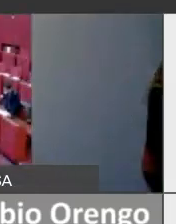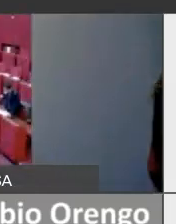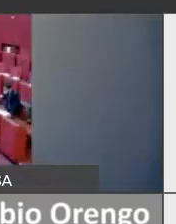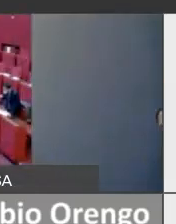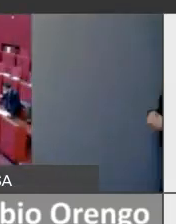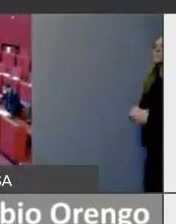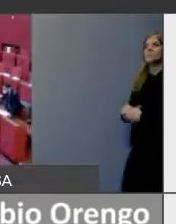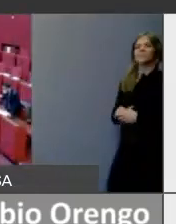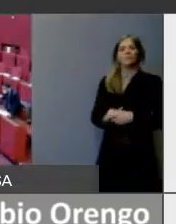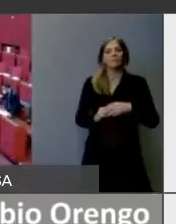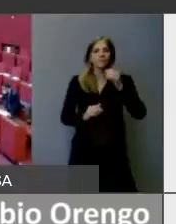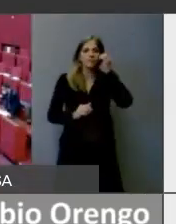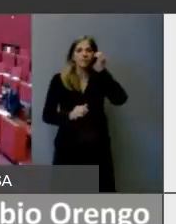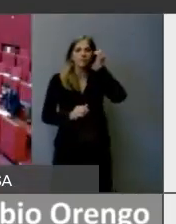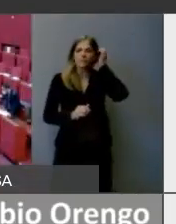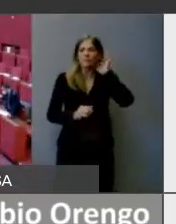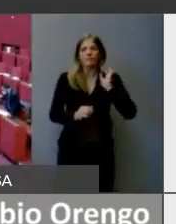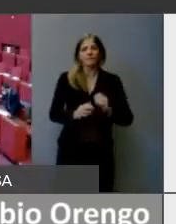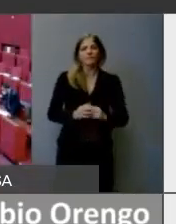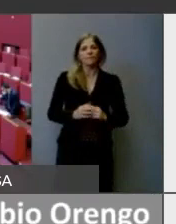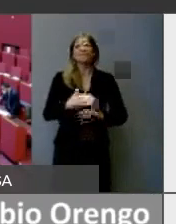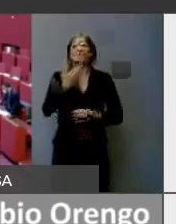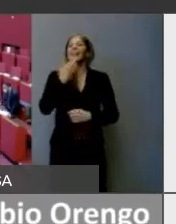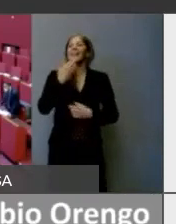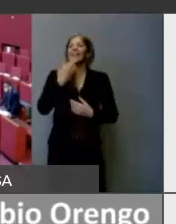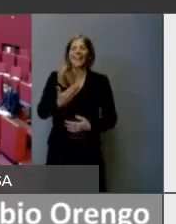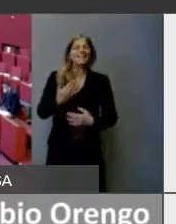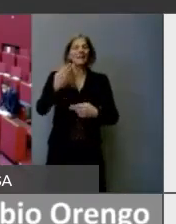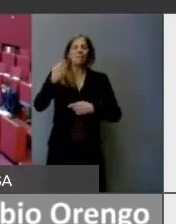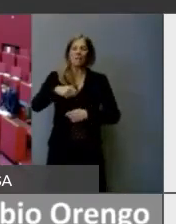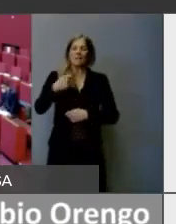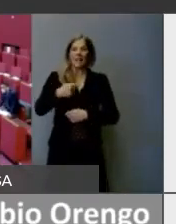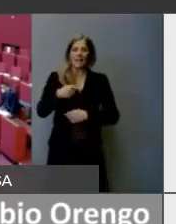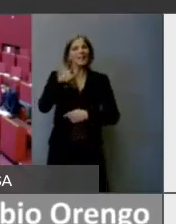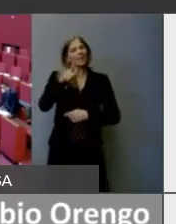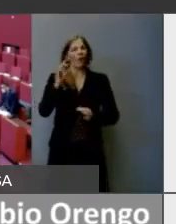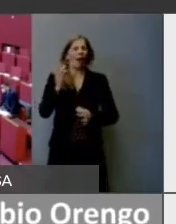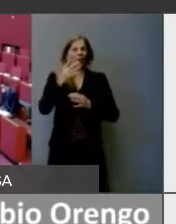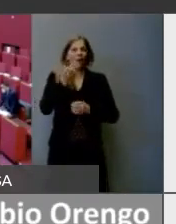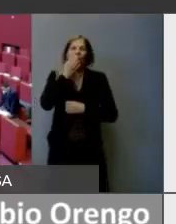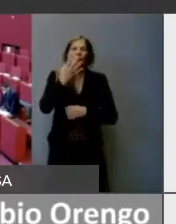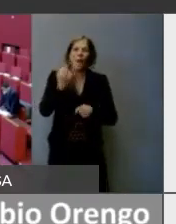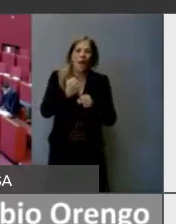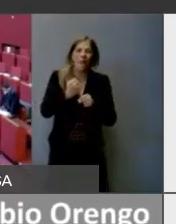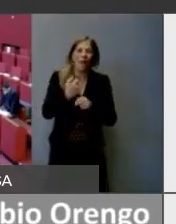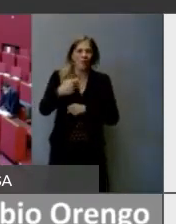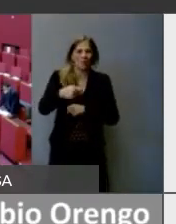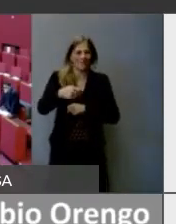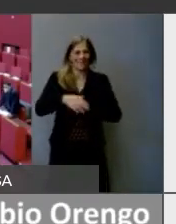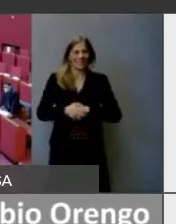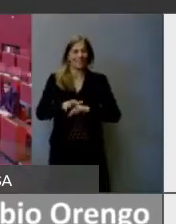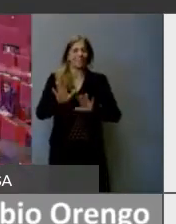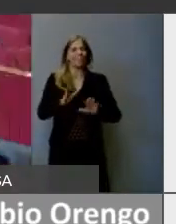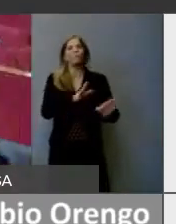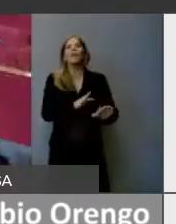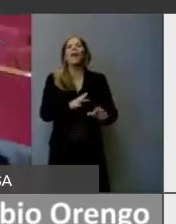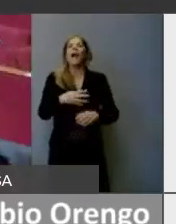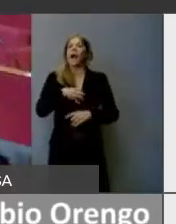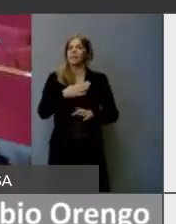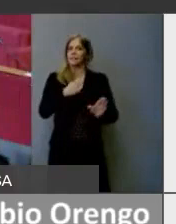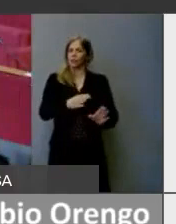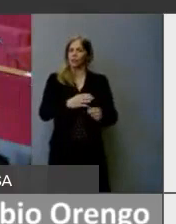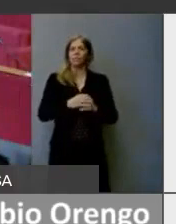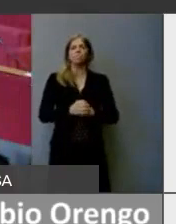Grazie Presidente, intanto buon lavoro Presidente e buongiorno Assessore. Parliamo di una tematica che credo